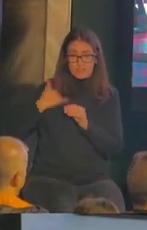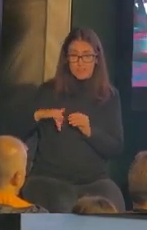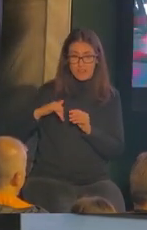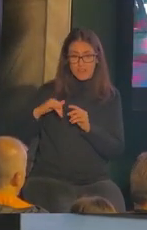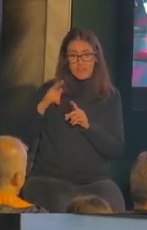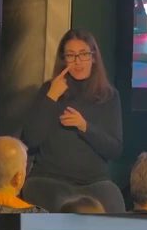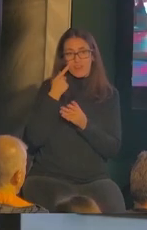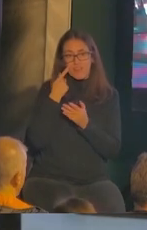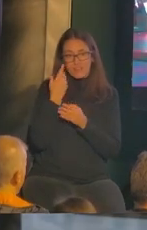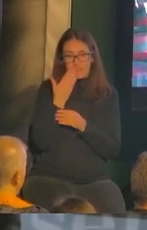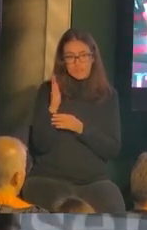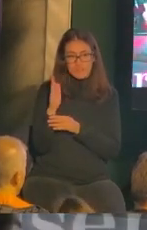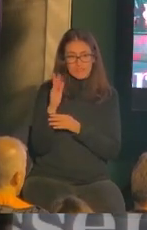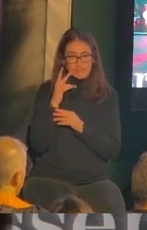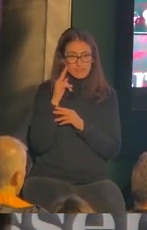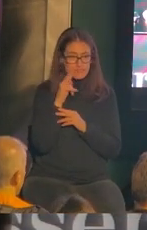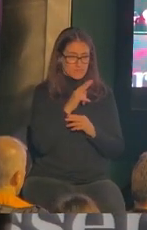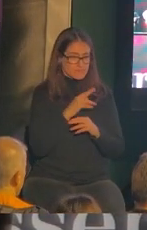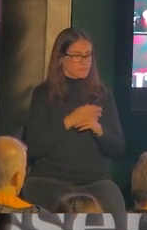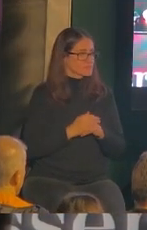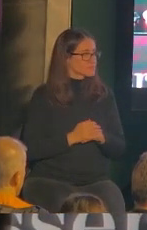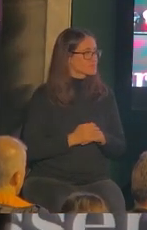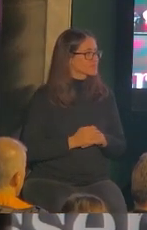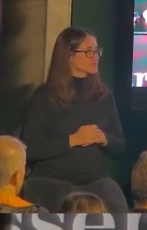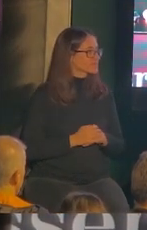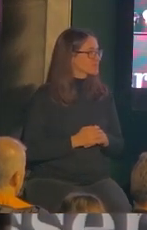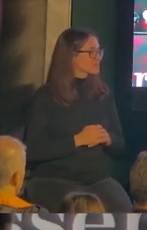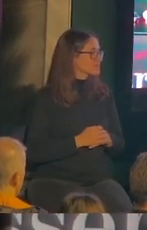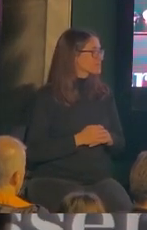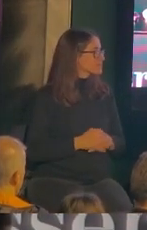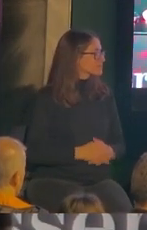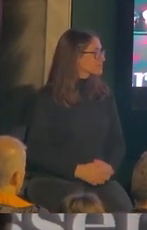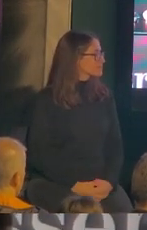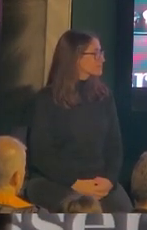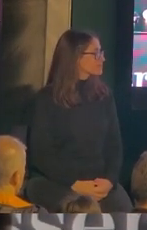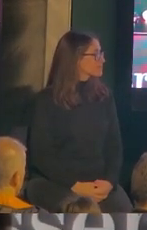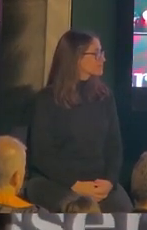Això ho fiquem aquí, gràcies. Vale, perfecte.